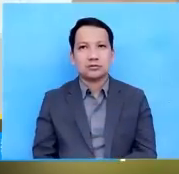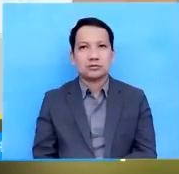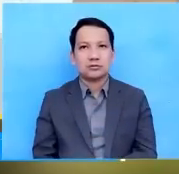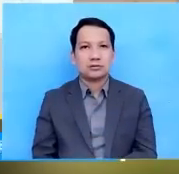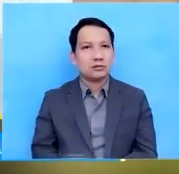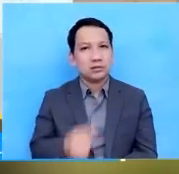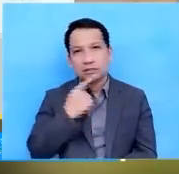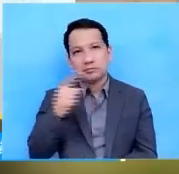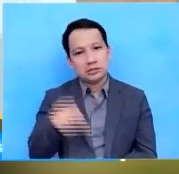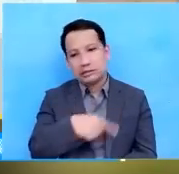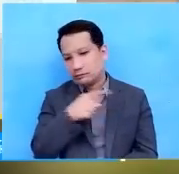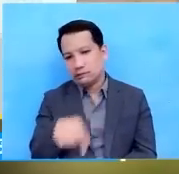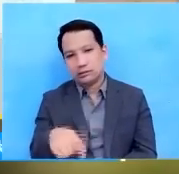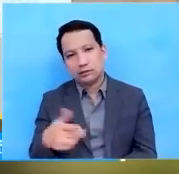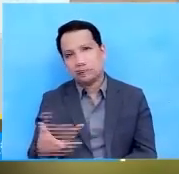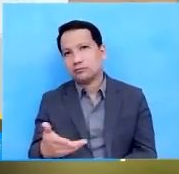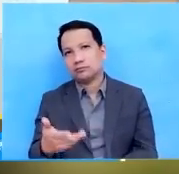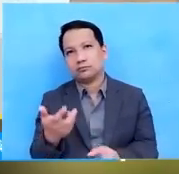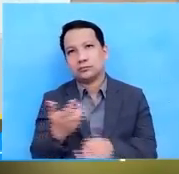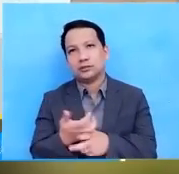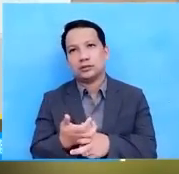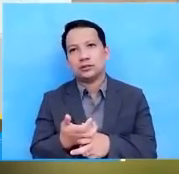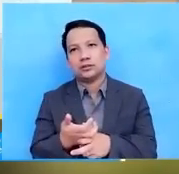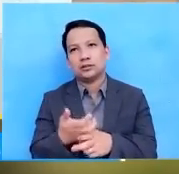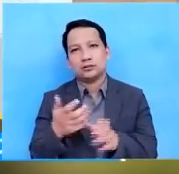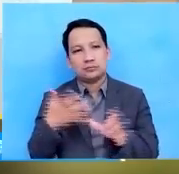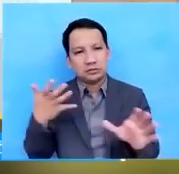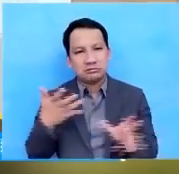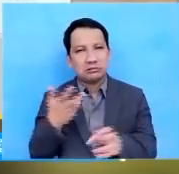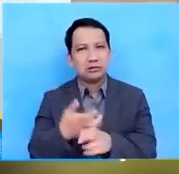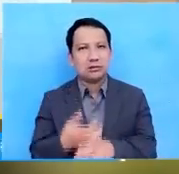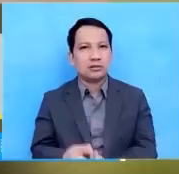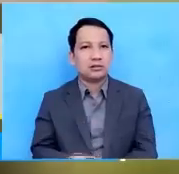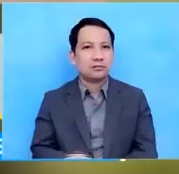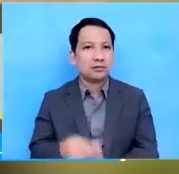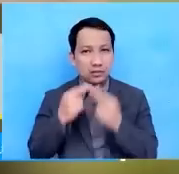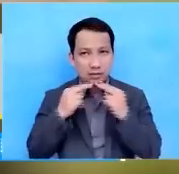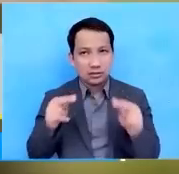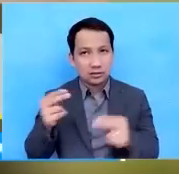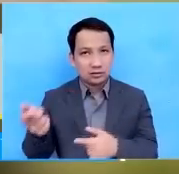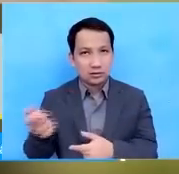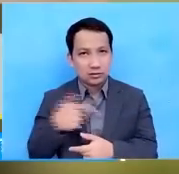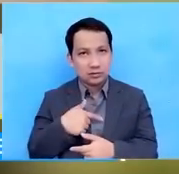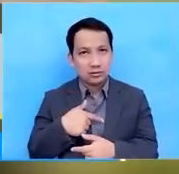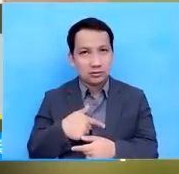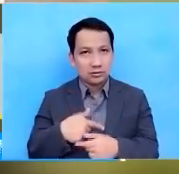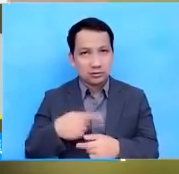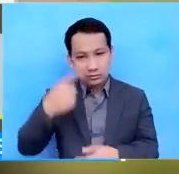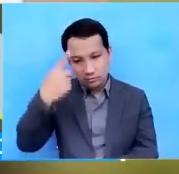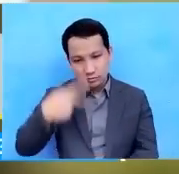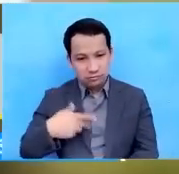nag-cancel lang talaga. Sobrang pinit. May nabalitaan din kaming may hinimatay daw.